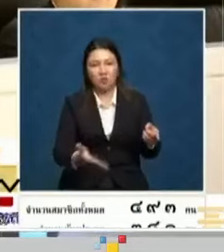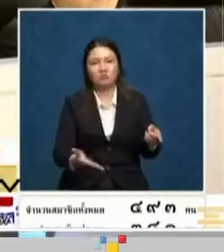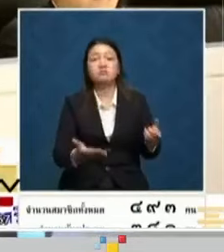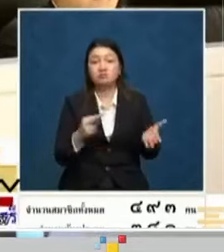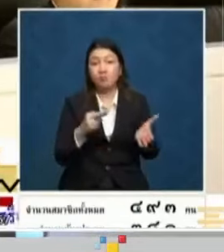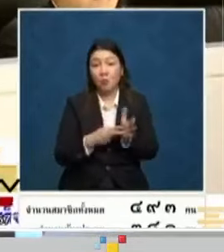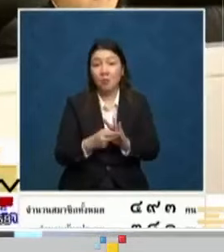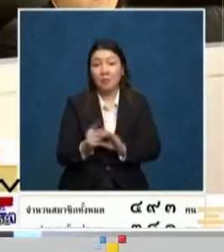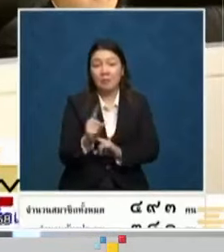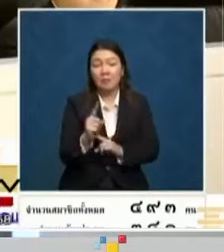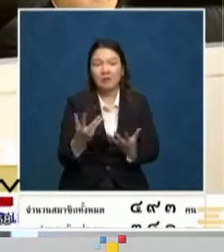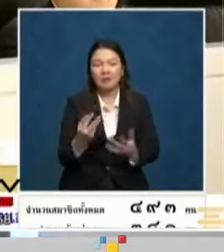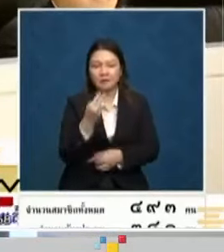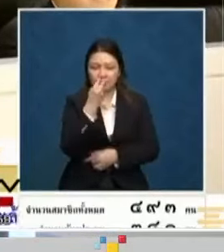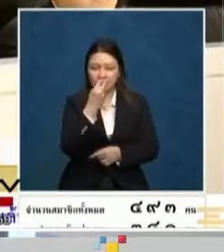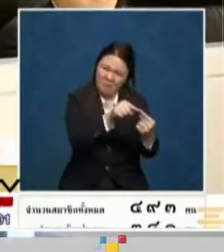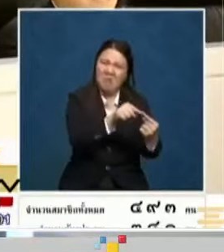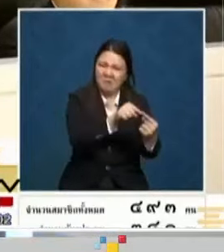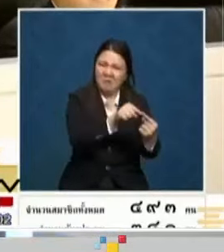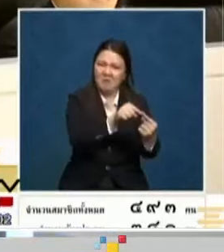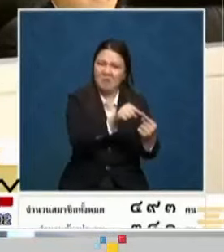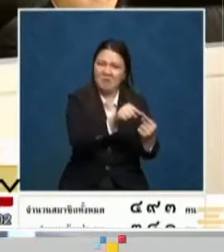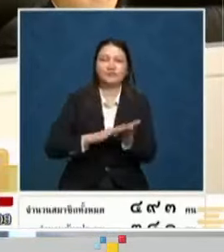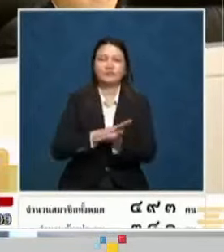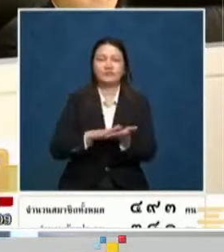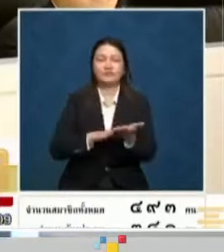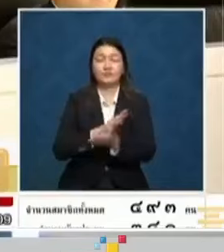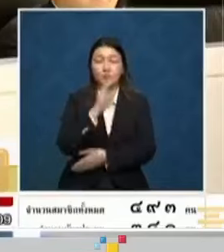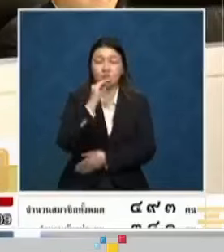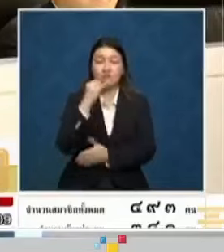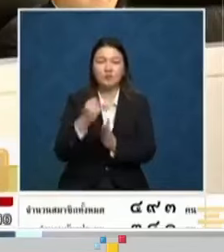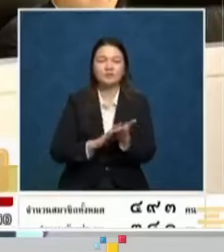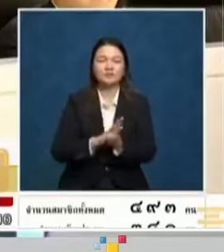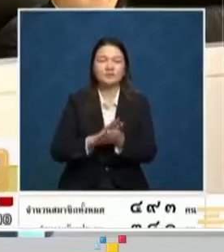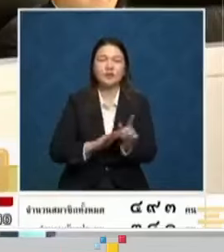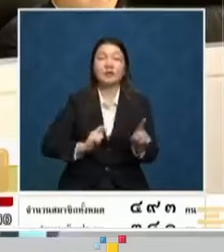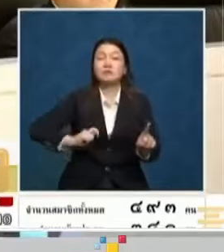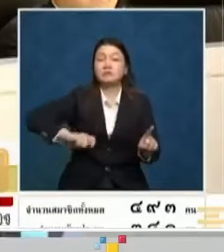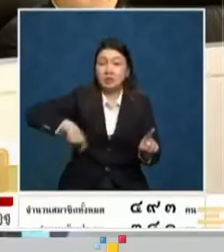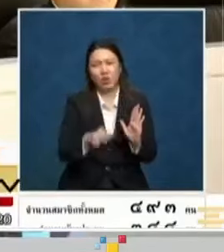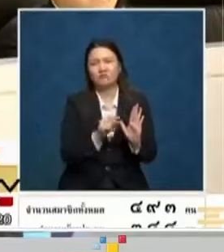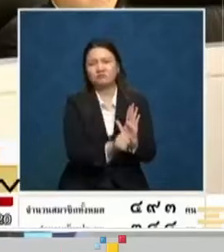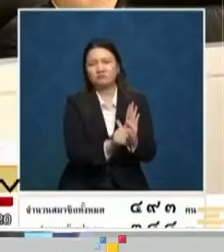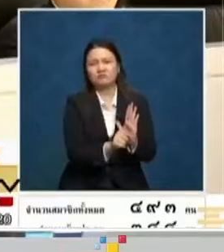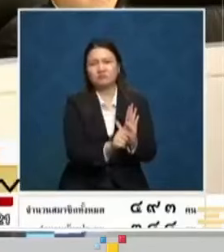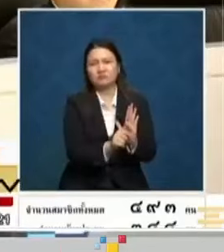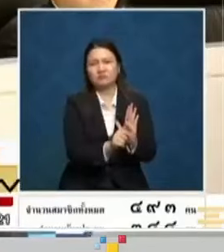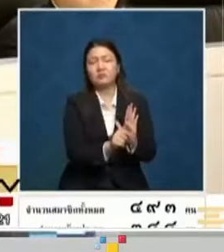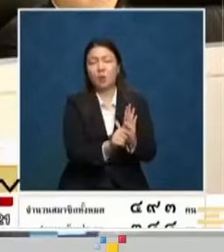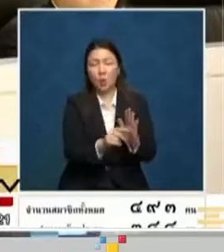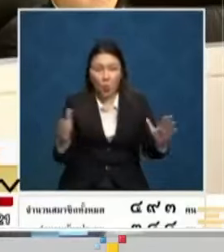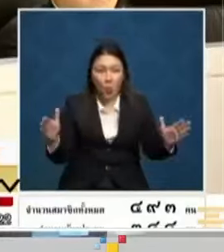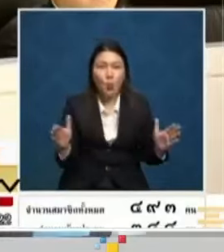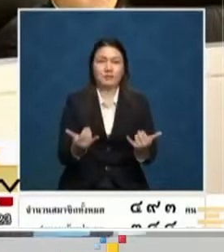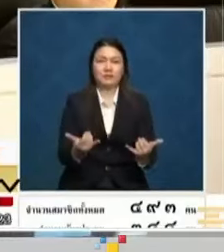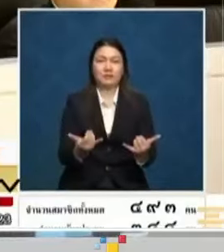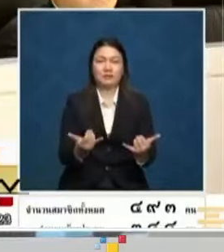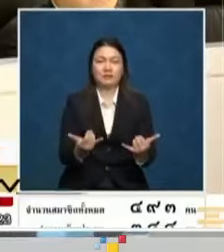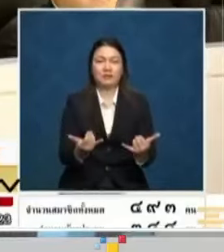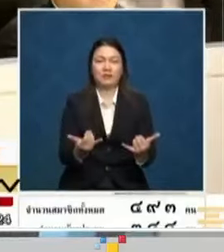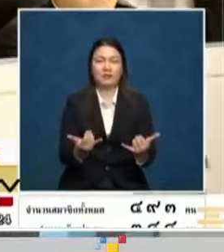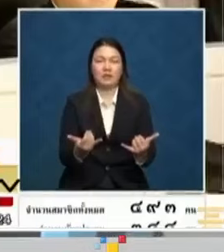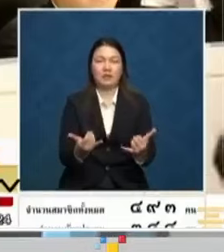ณมันจะพ้นจากกับดักการทำงบประมาณขาดดุลได้ไม่งั้นก็ติดกับดักไปเรียบร้อยแหละนี่คือบรรยากาศการอภิปรายภาพรวม